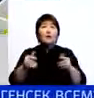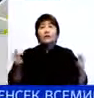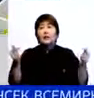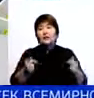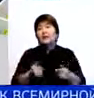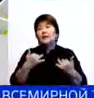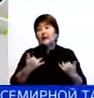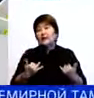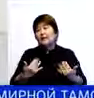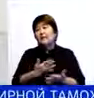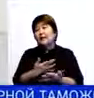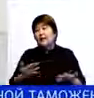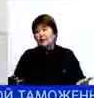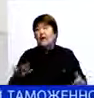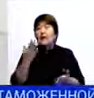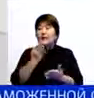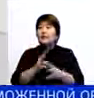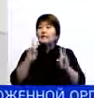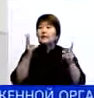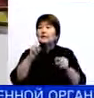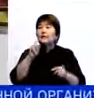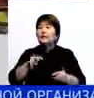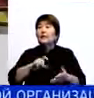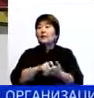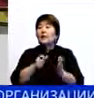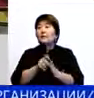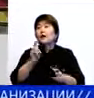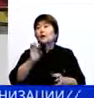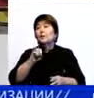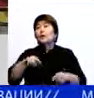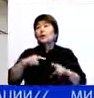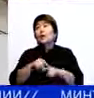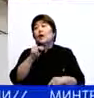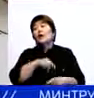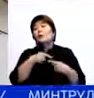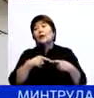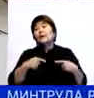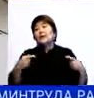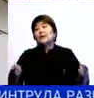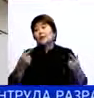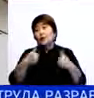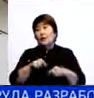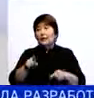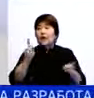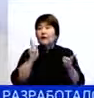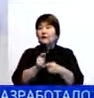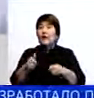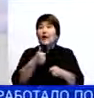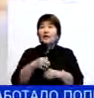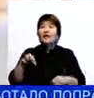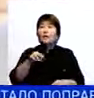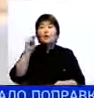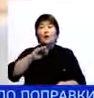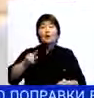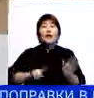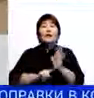соответствии с современными требованиями. Есть танцевальный зал, кабинет робототехники. Работают различные кружки. На встрече с акимом области